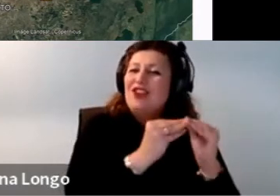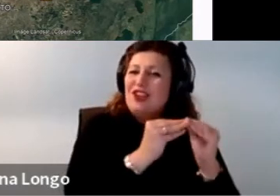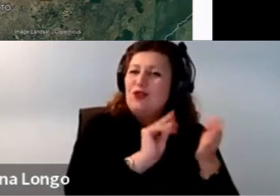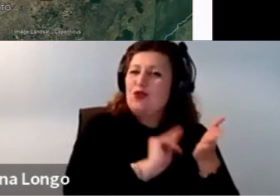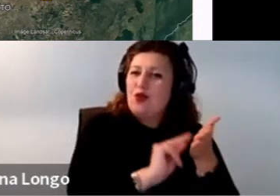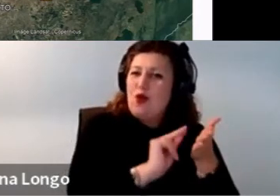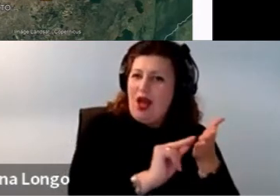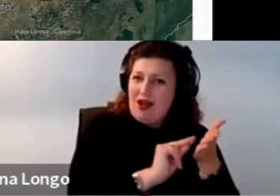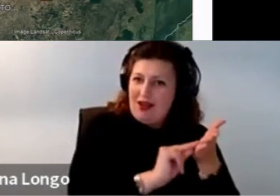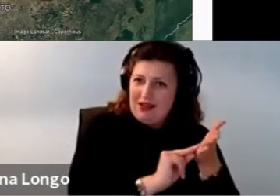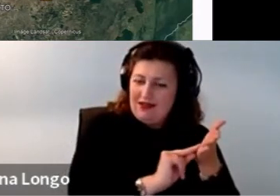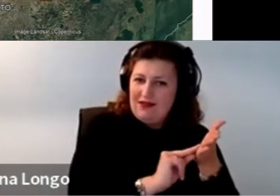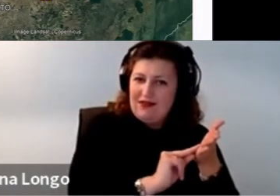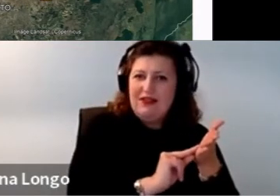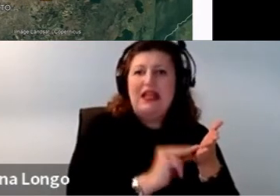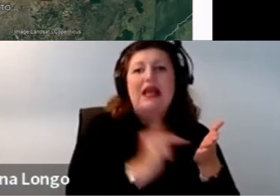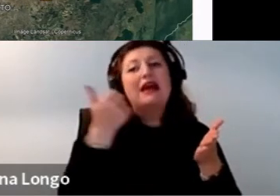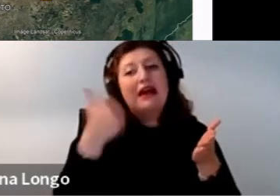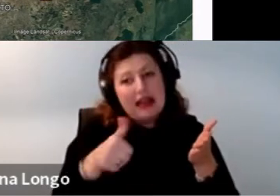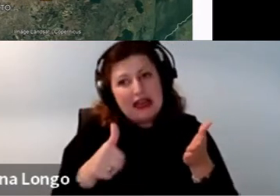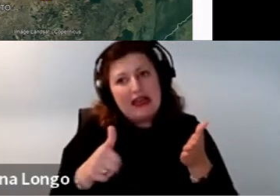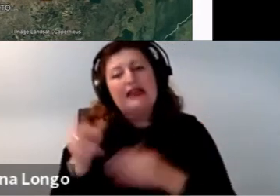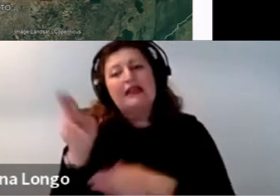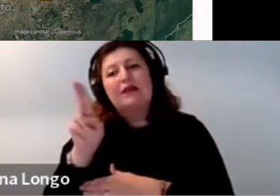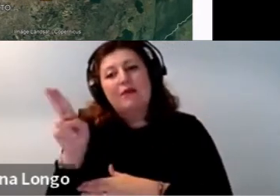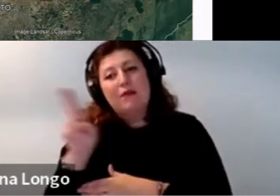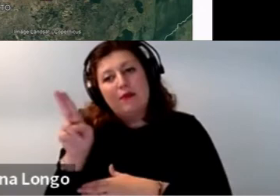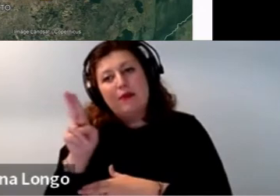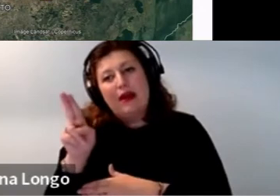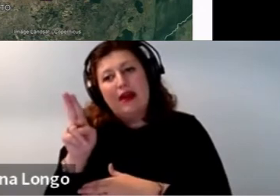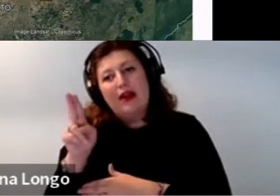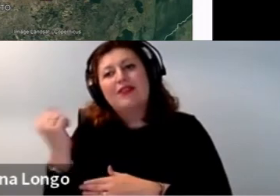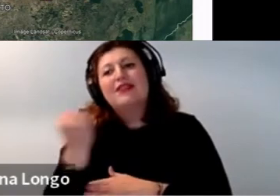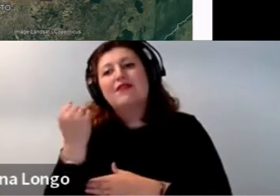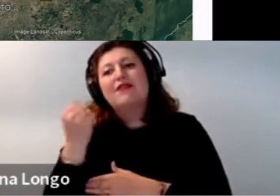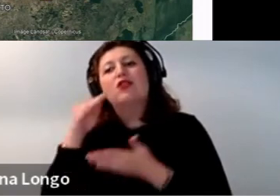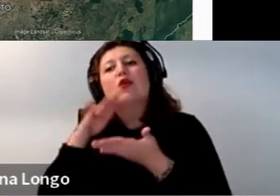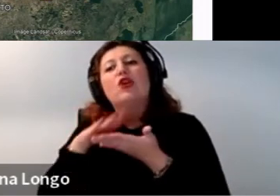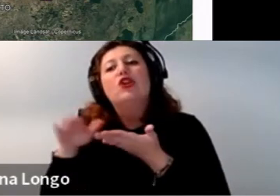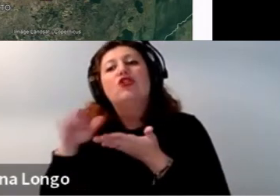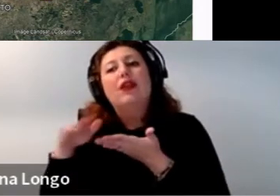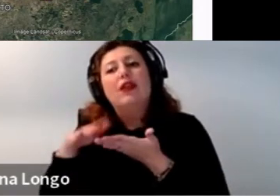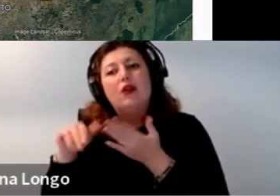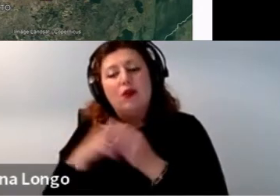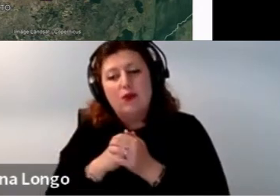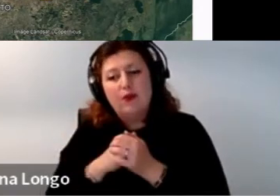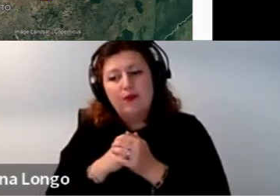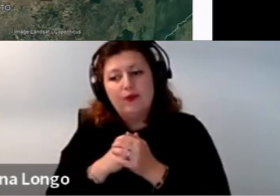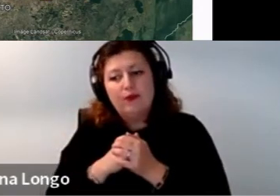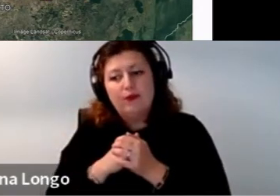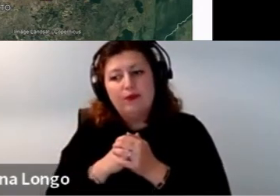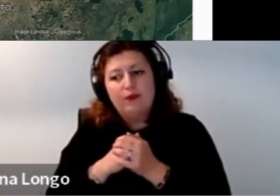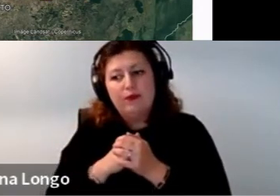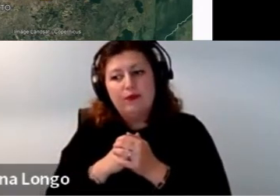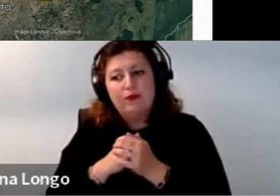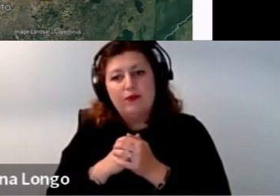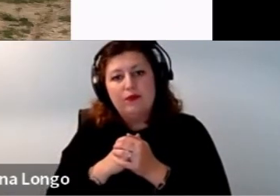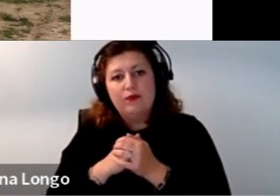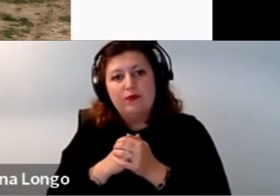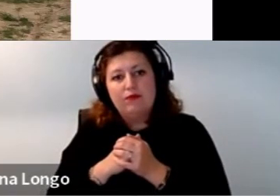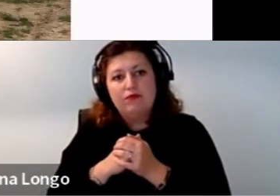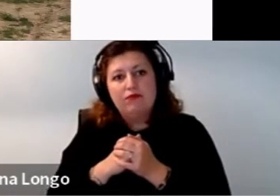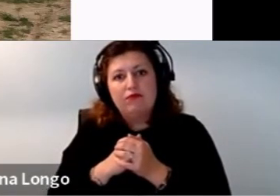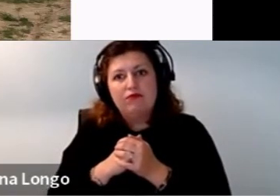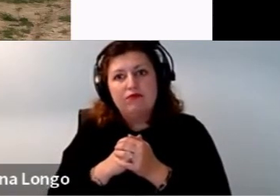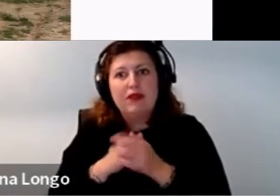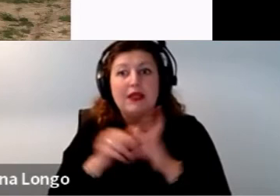e in parallelo i servizi igienici, che erano un altro obiettivo, anche se ridotto in numero, dello stesso programma.